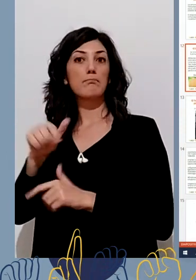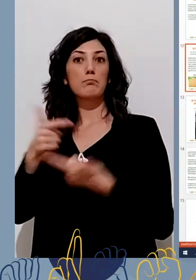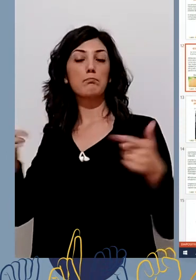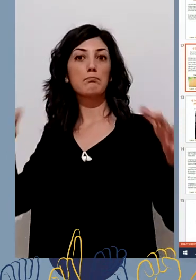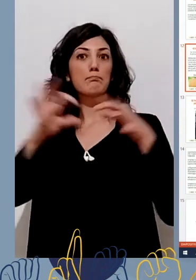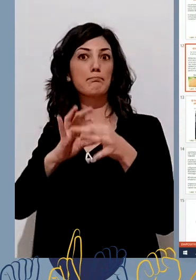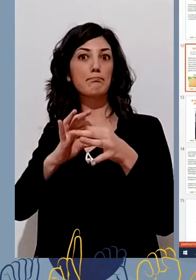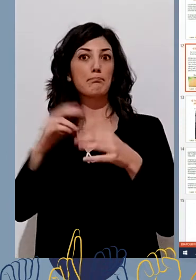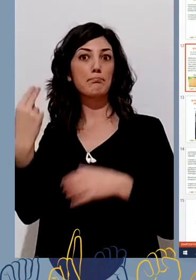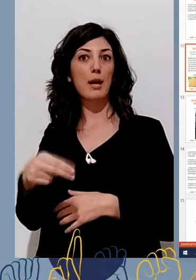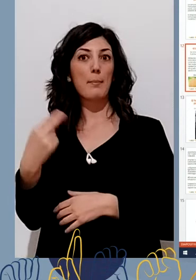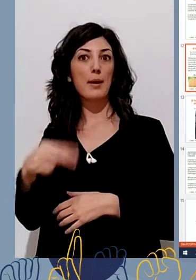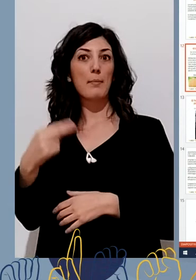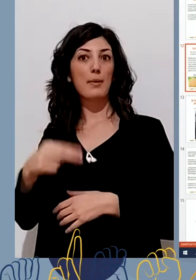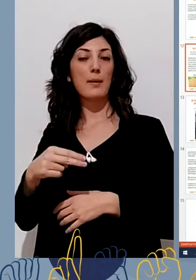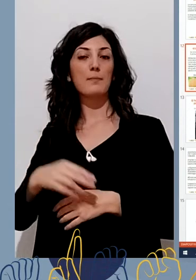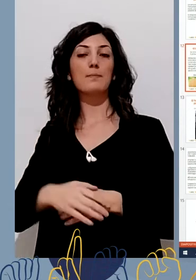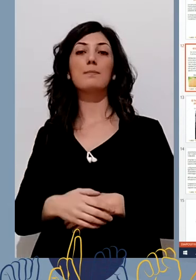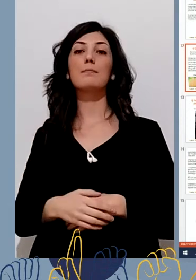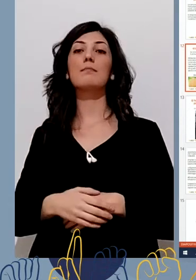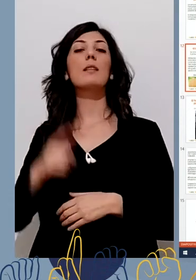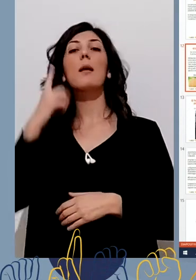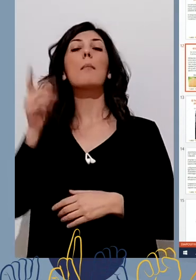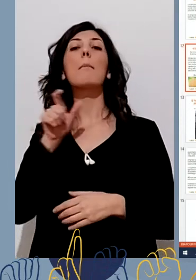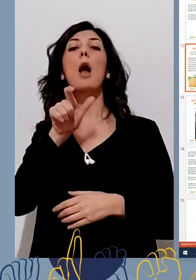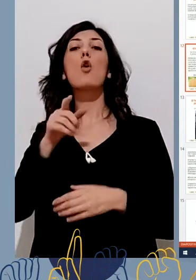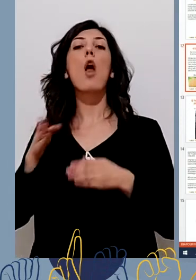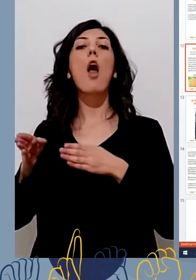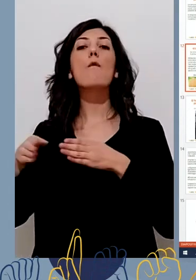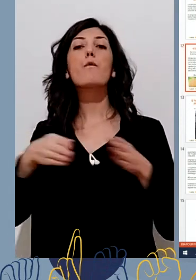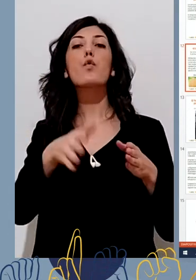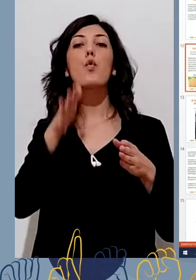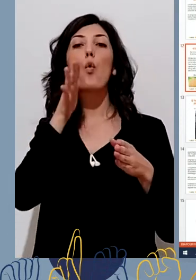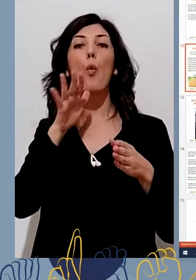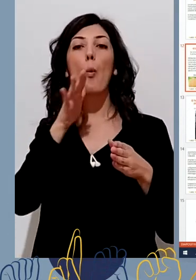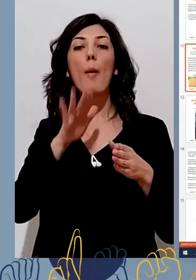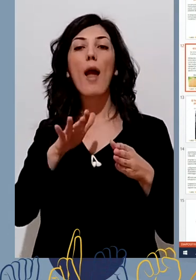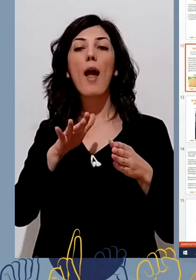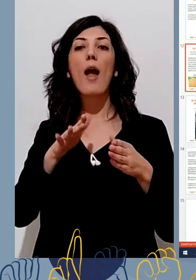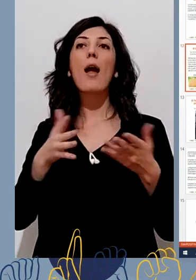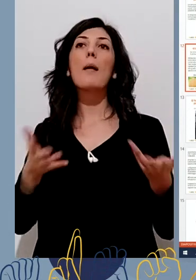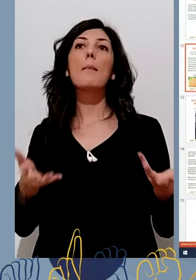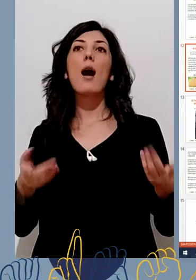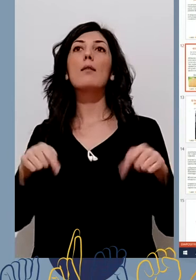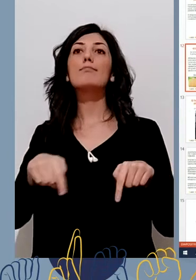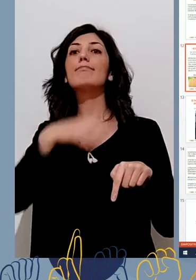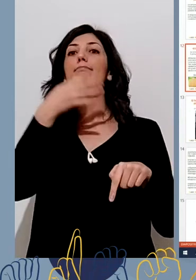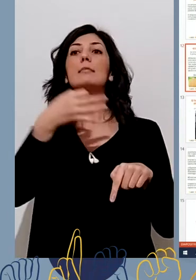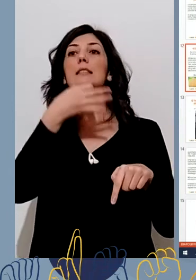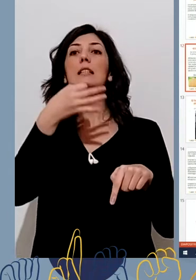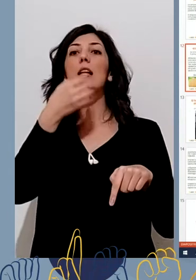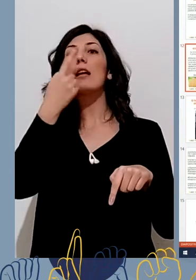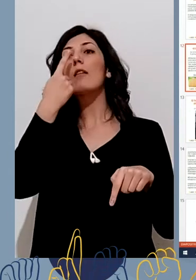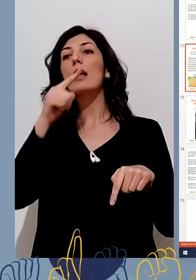anche fiume, avremmo potuto scegliere, però questa è semplicemente una questione convenzionale che ci facilita